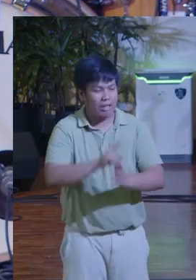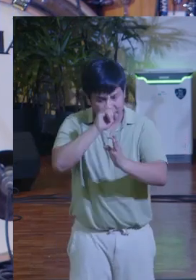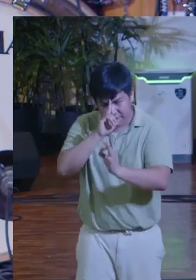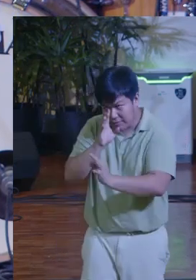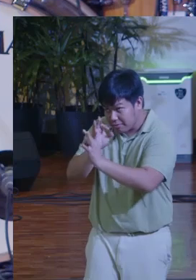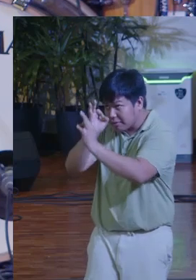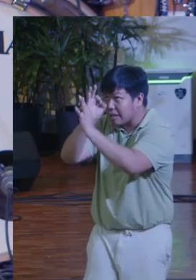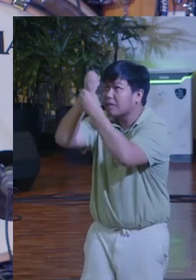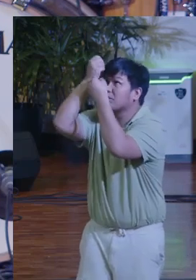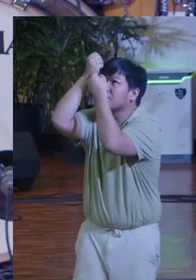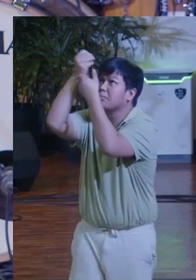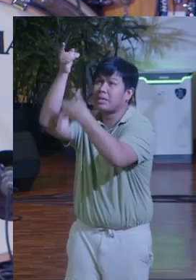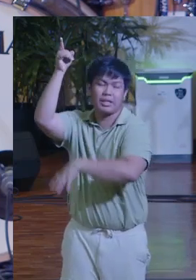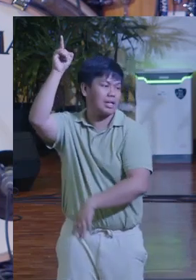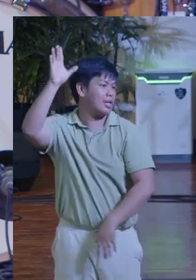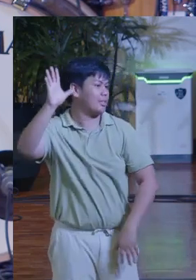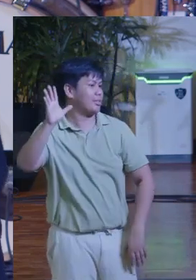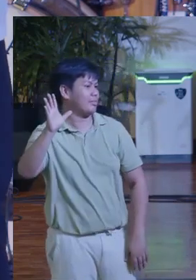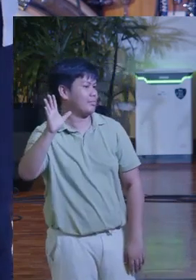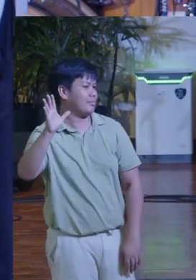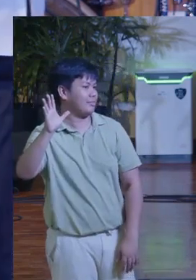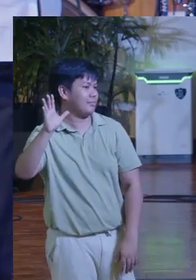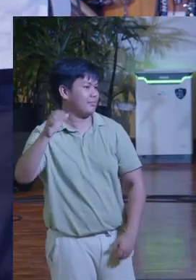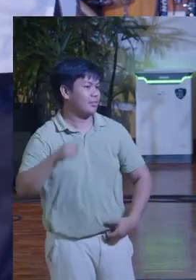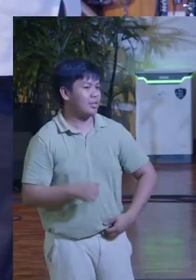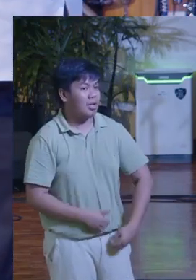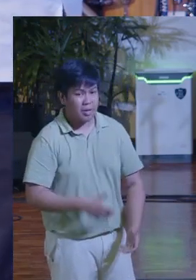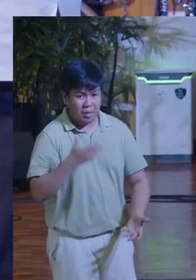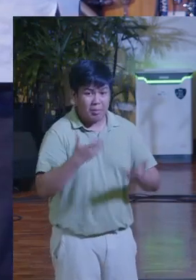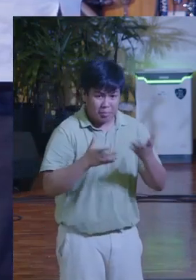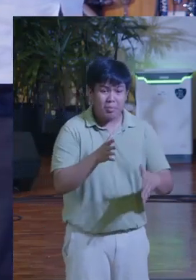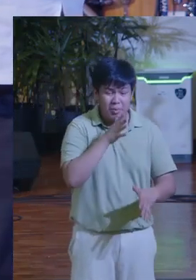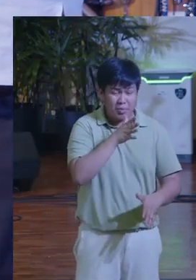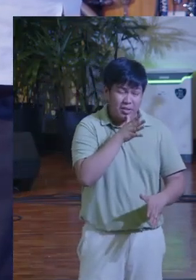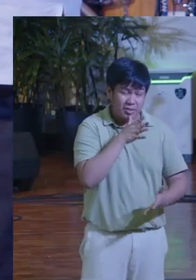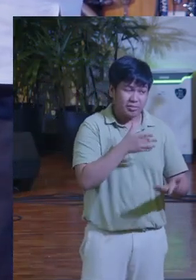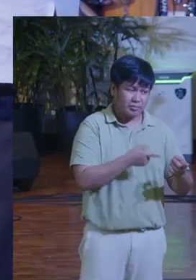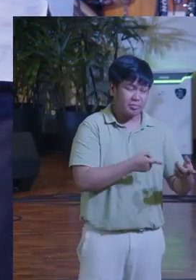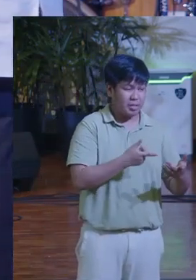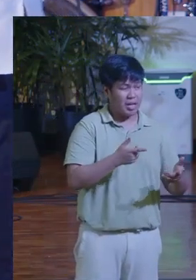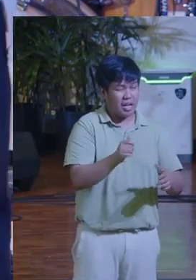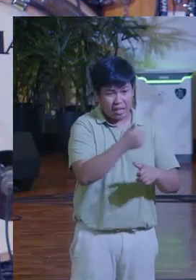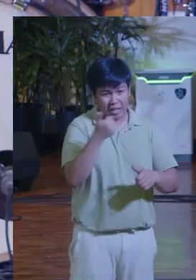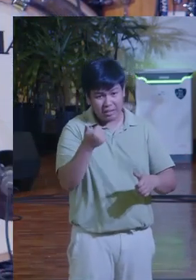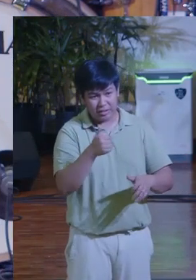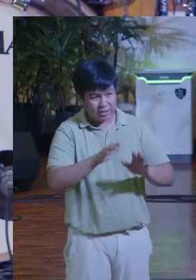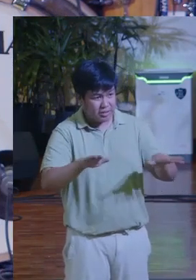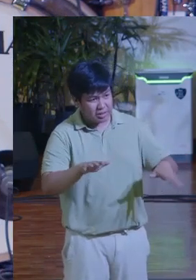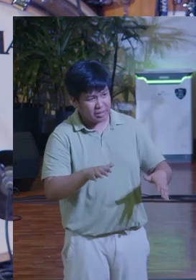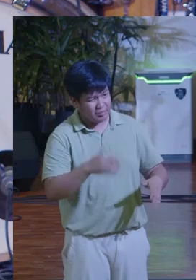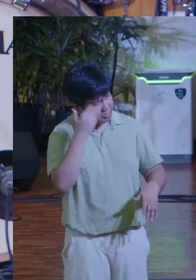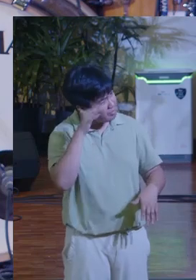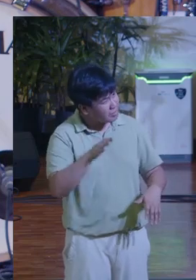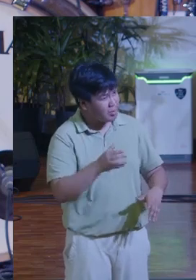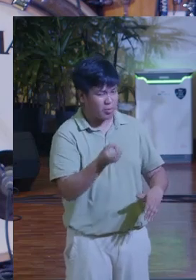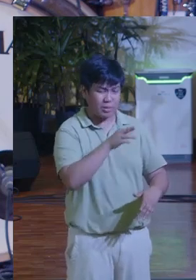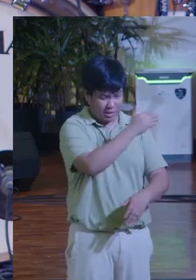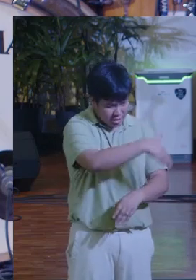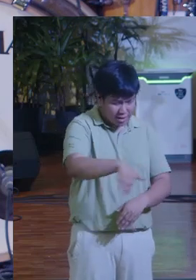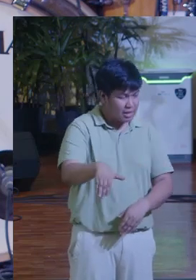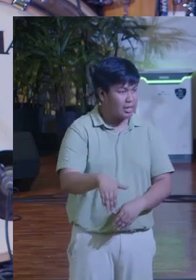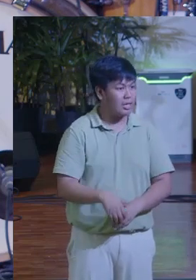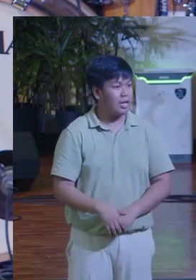pagsunod sa Diyos. Maaari din na sila ay mother na. At kaya naman hindi nila matiis